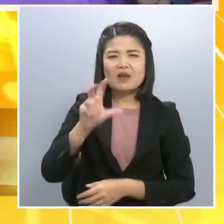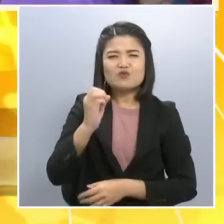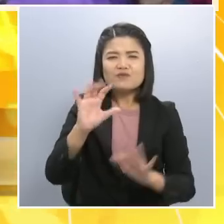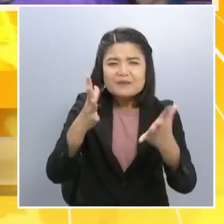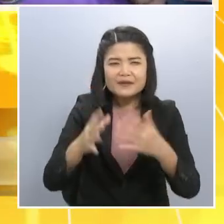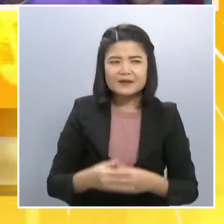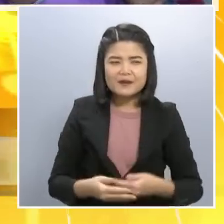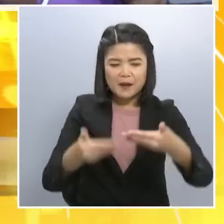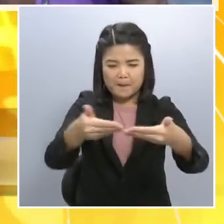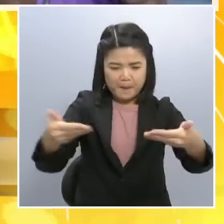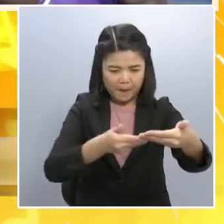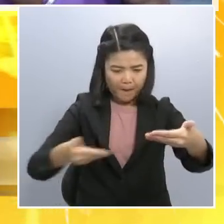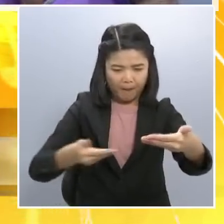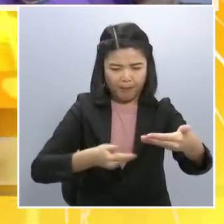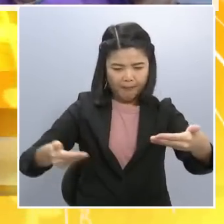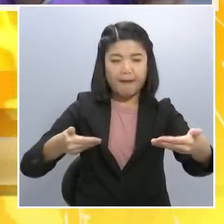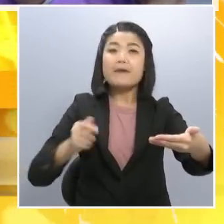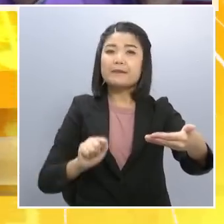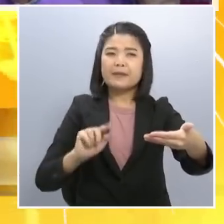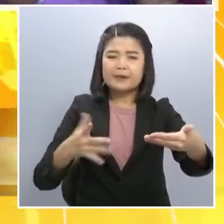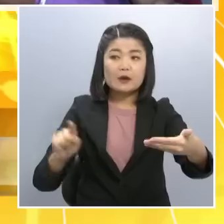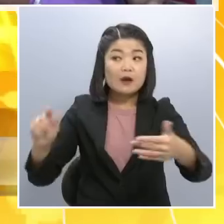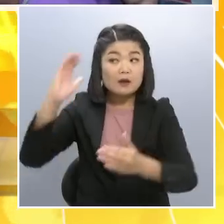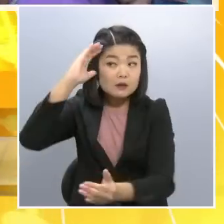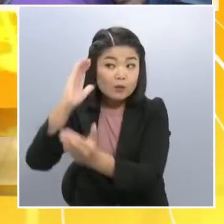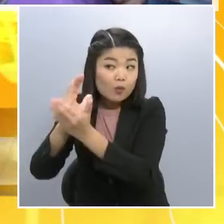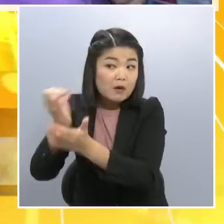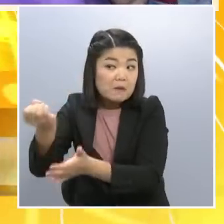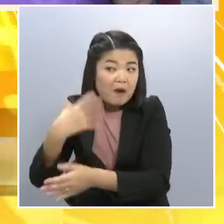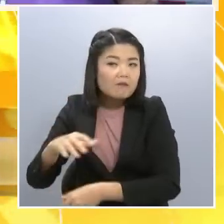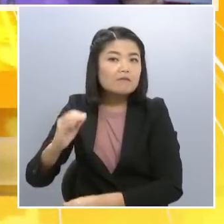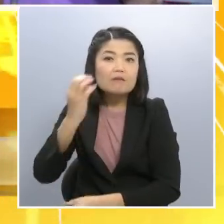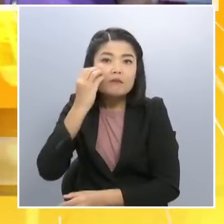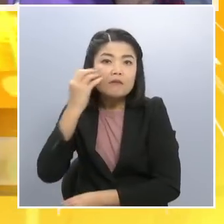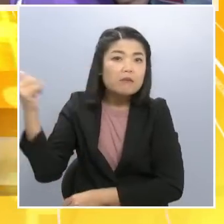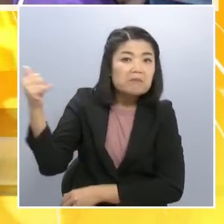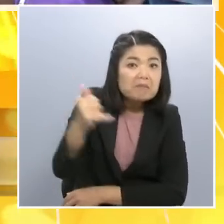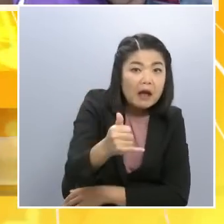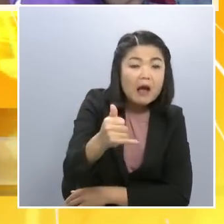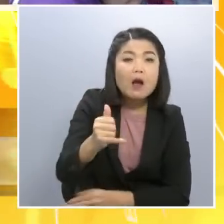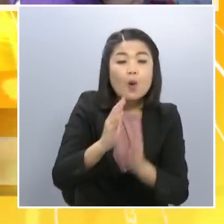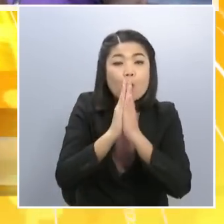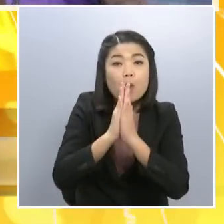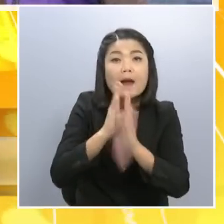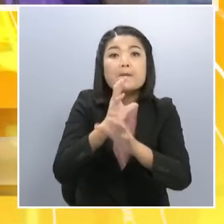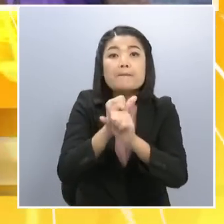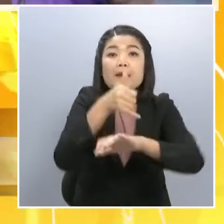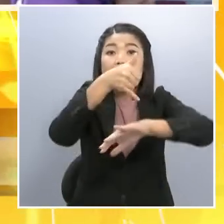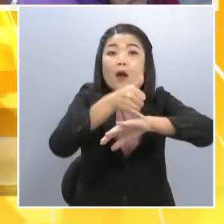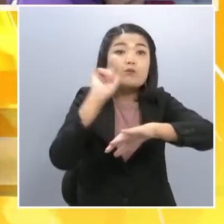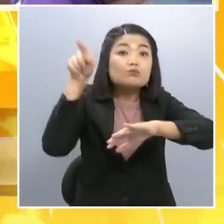จุดที่วัดพระธาตุหริพุนชัยแต่ได้ยินจากตำรวจว่าเดี๋ยวคุณพิธาจะไปสักการะอนุสาวรีย์พระนางจามเทวีก่อนแกก็เลยต